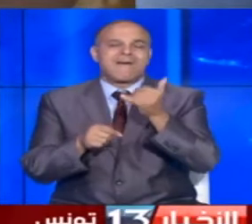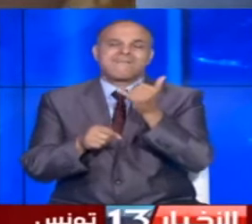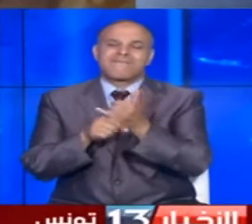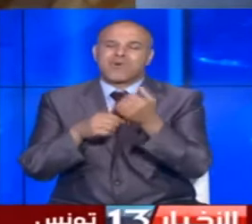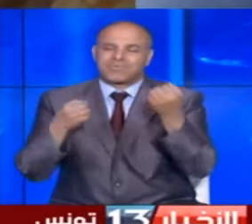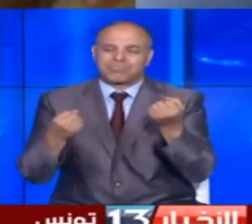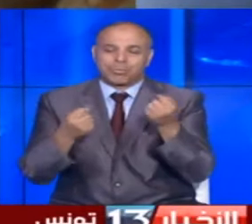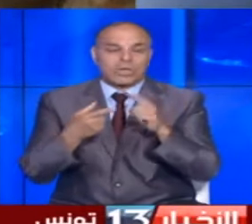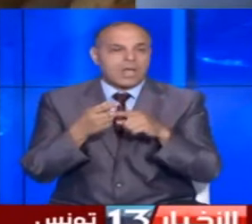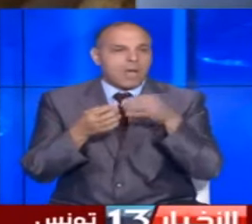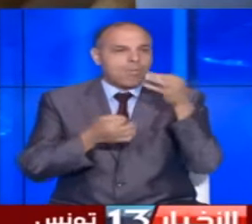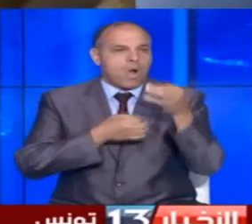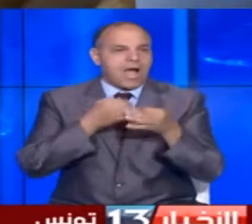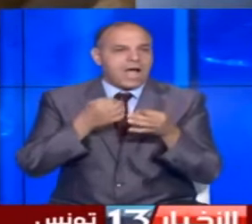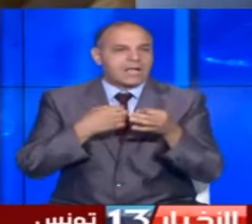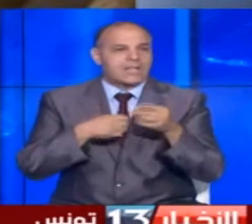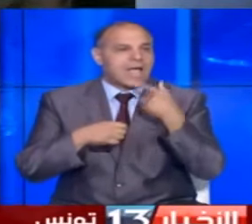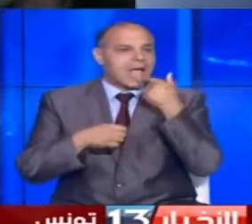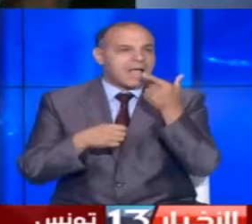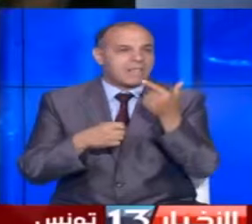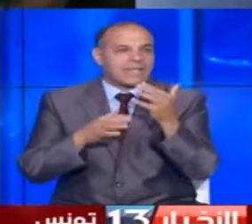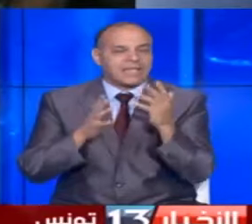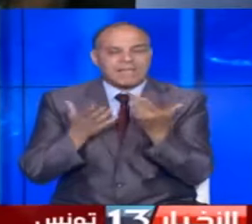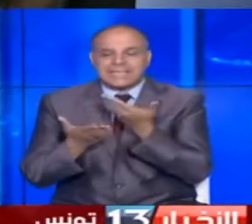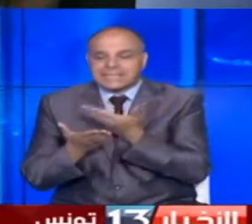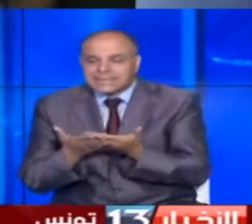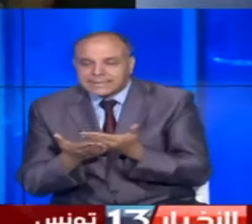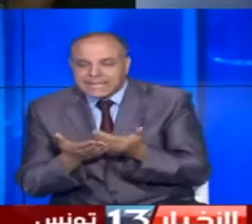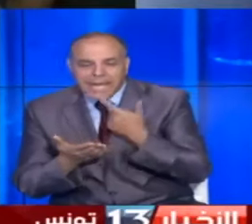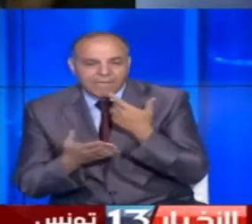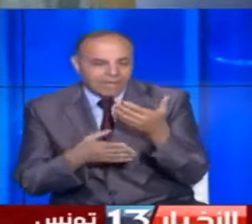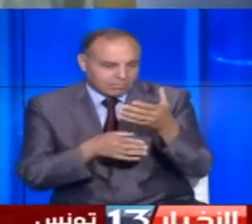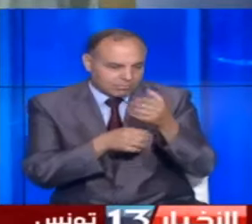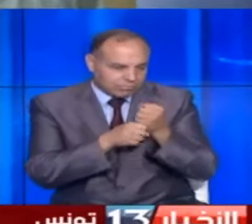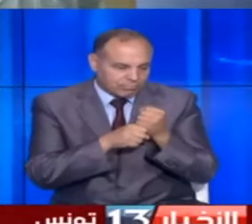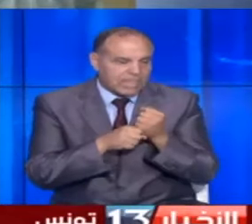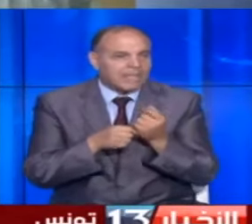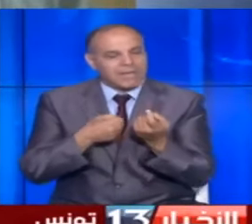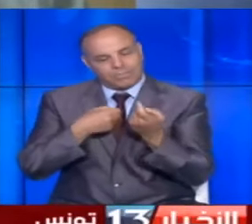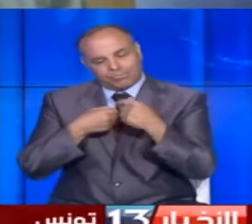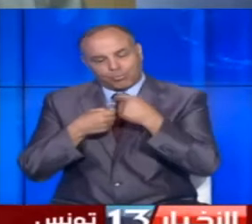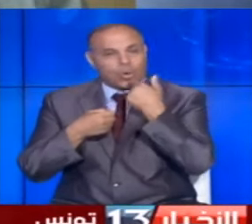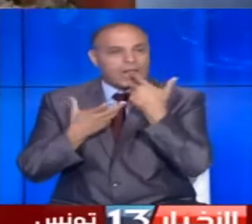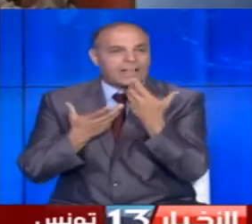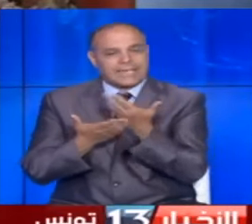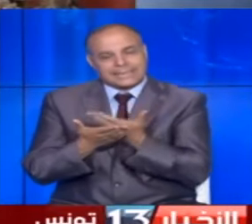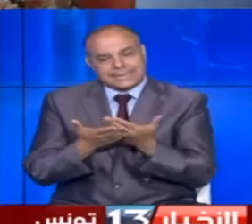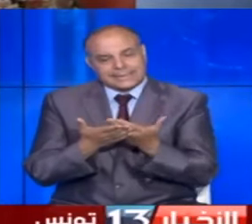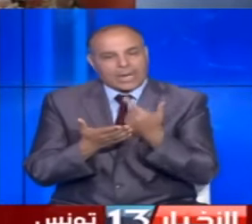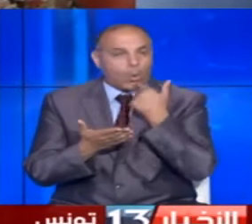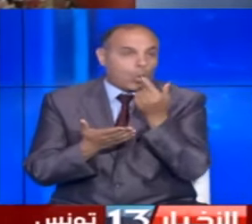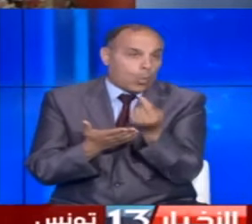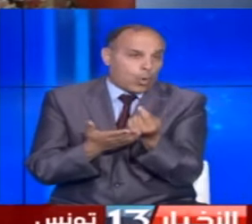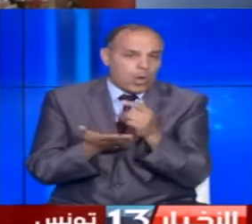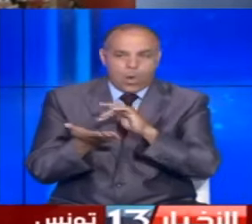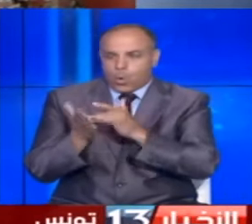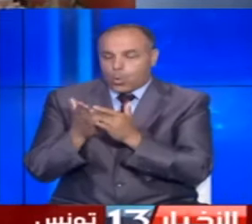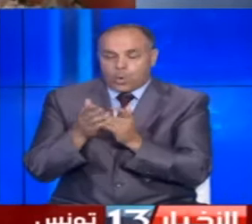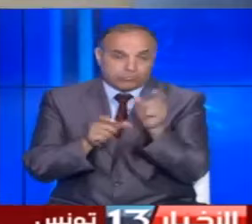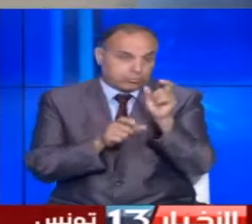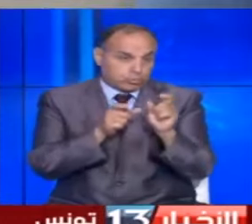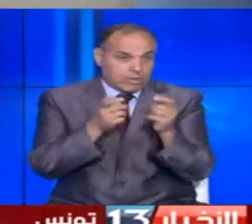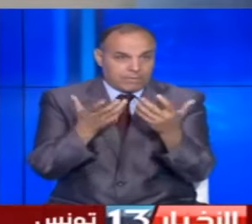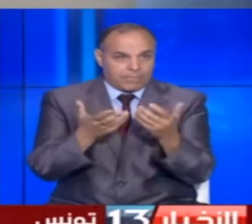محاكات من ورائها الى تيسير عمليه قبول الترشحات وتبسيط مراحله لكل المتدخلين